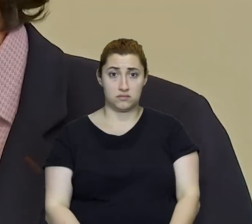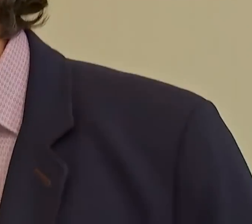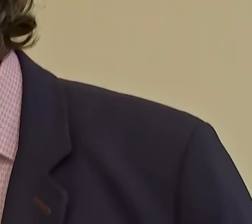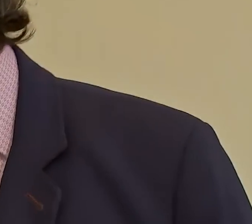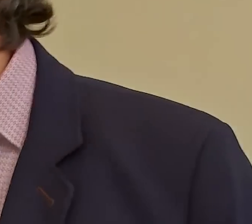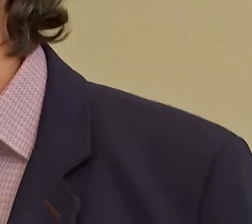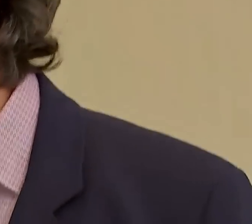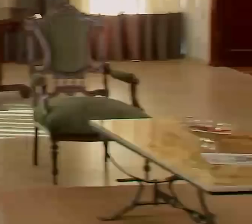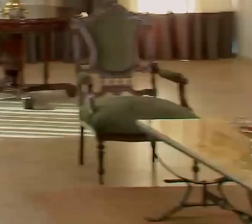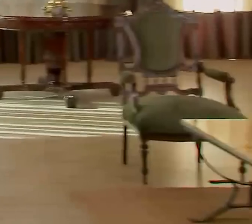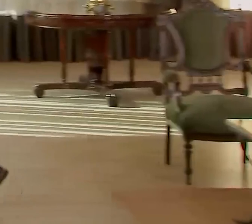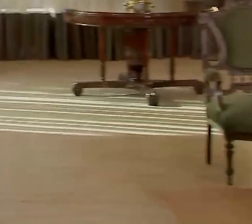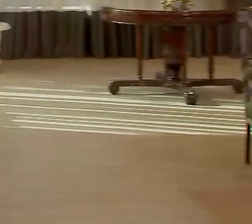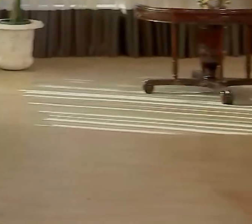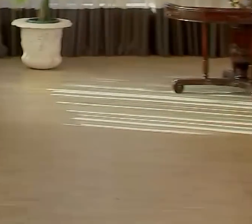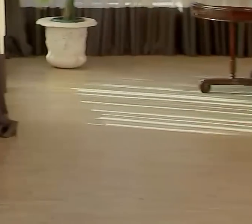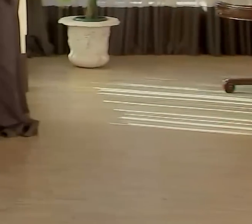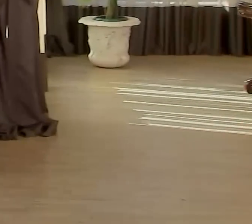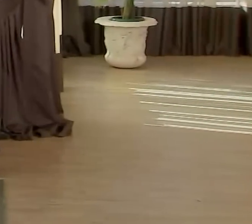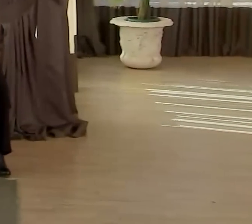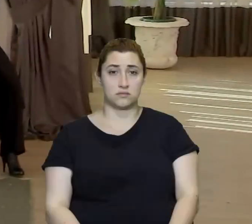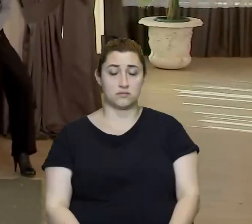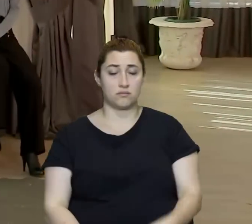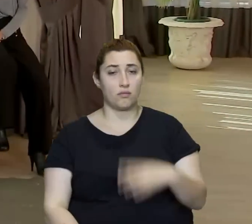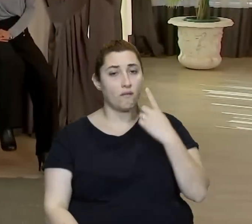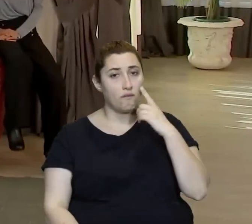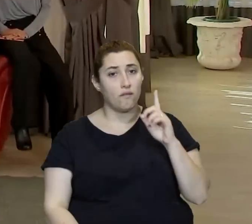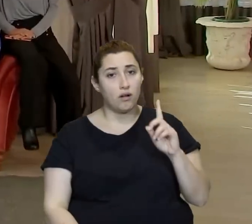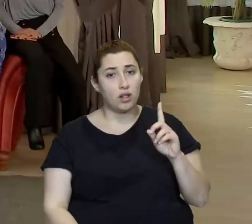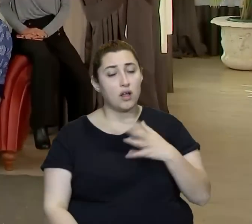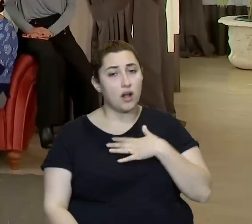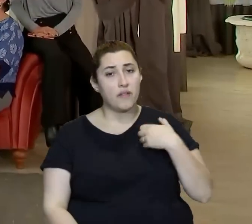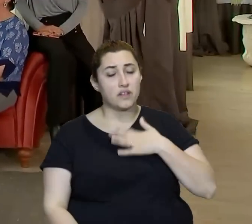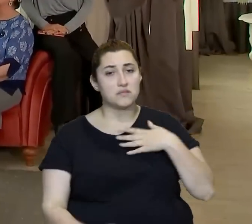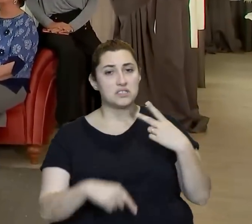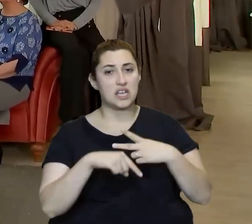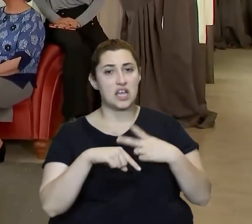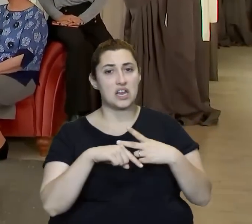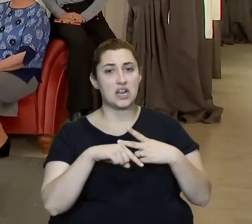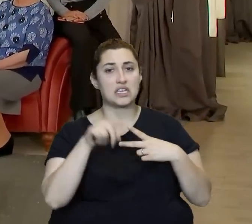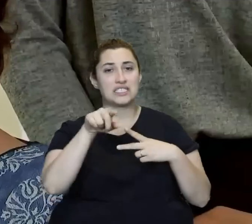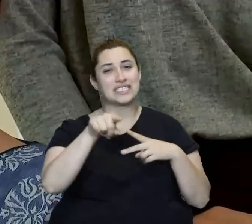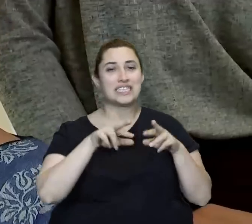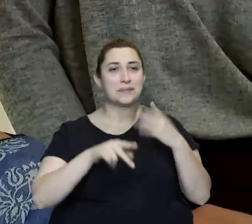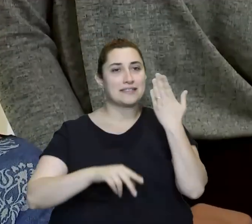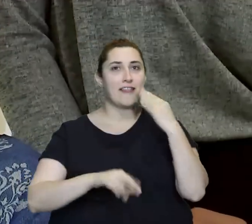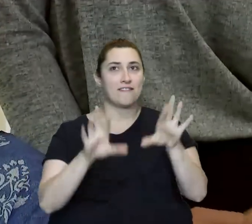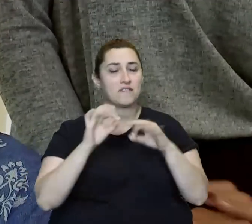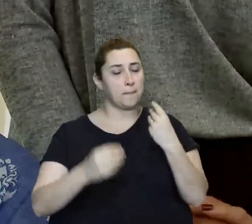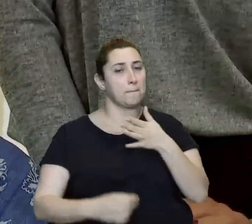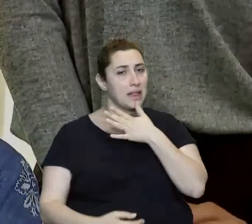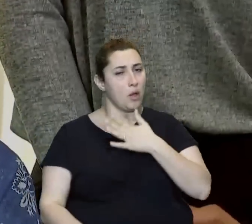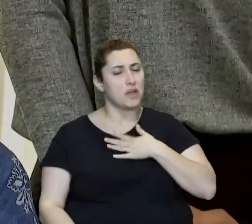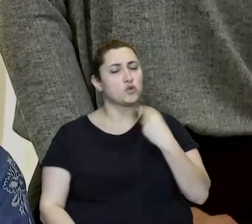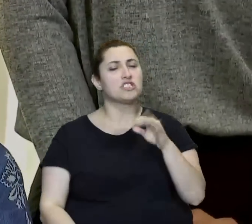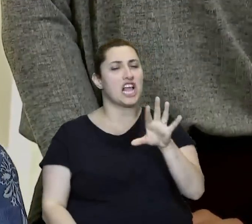Nihat yadırgamış gözlerle bakarak Müzeyyen'in yanına yürüdü. Vallahi anneciğim, Zehra sizin kadar zevkli bence. O